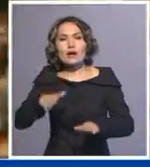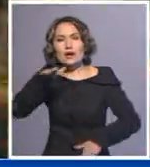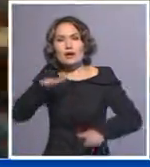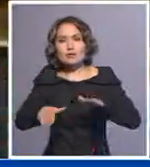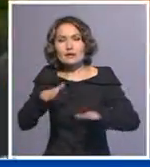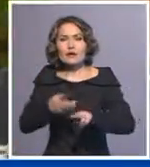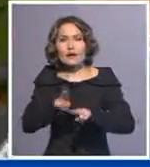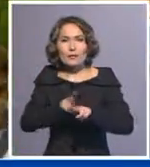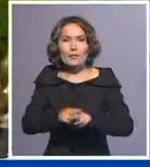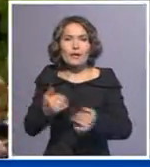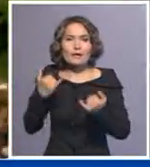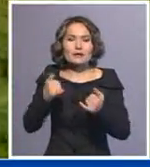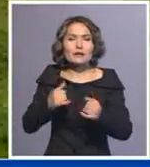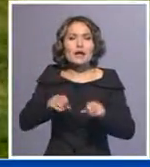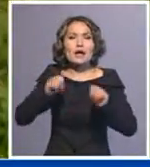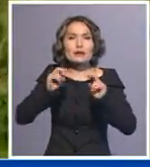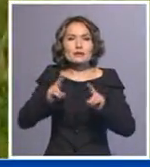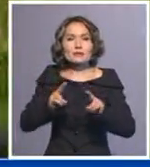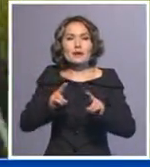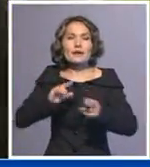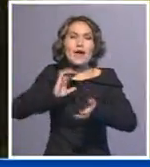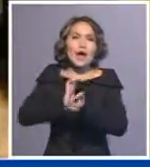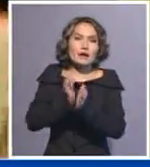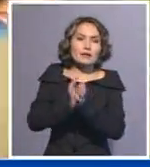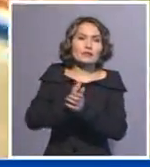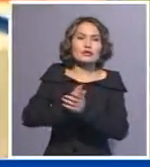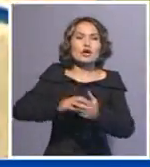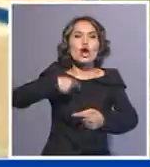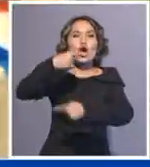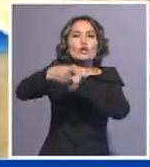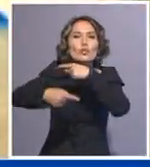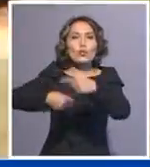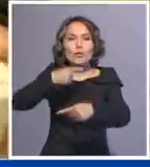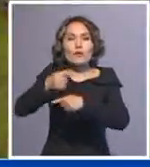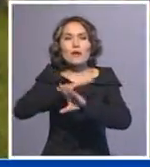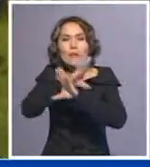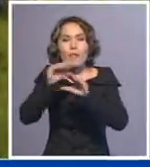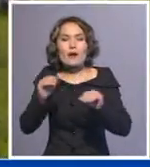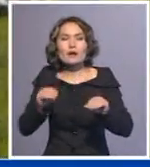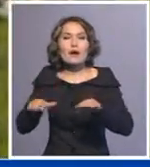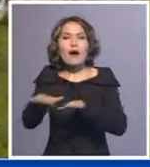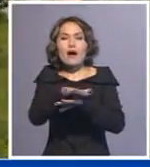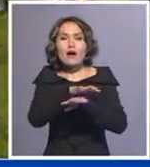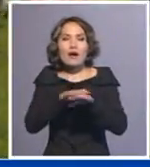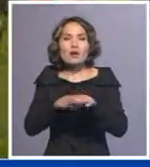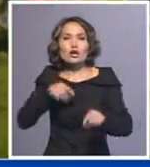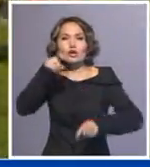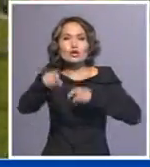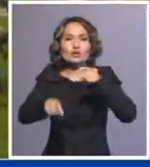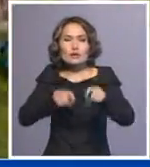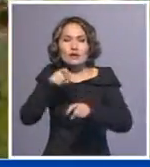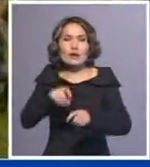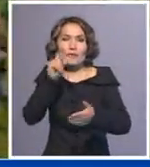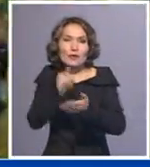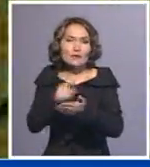тұрады. Белгі берілгенде ірімшік төмен қарай домалатқандықтан сайыскерлер артынан қуалай жөнеледі. Ал оны бірінші болып ұстаған адам